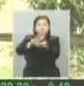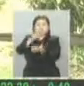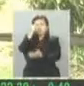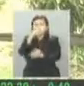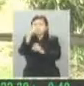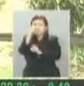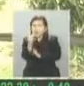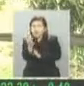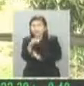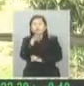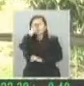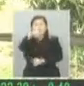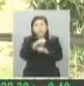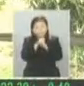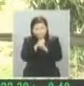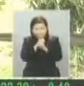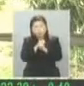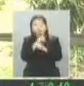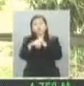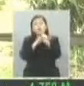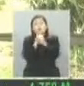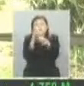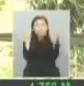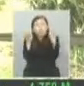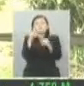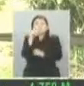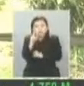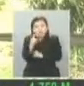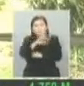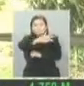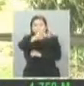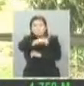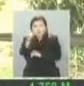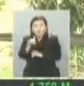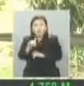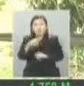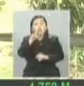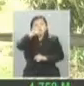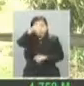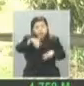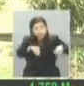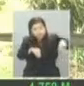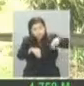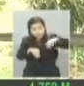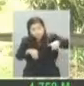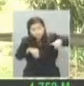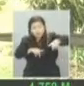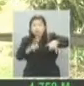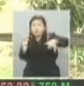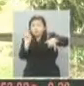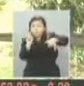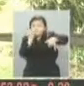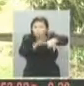ครับโรคชราแล้วก็มีงูพิษกัดบ้างแล้วก็โรคอื่นๆมีบ้